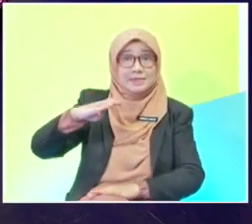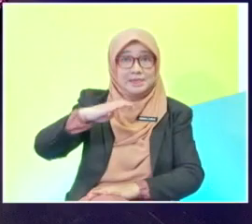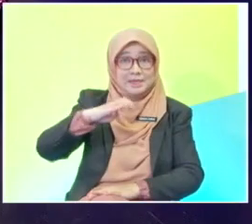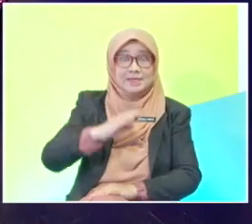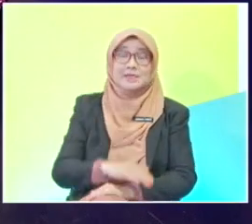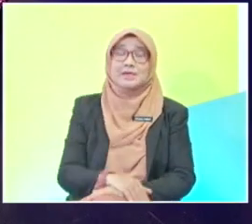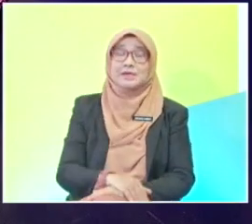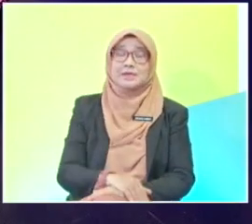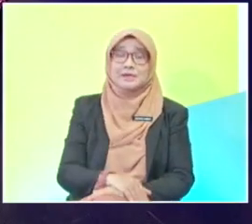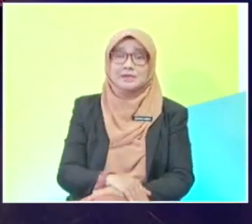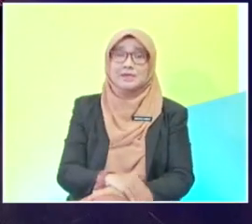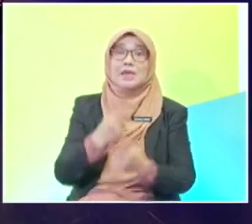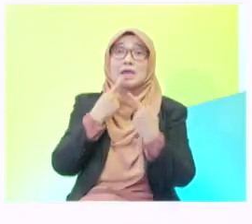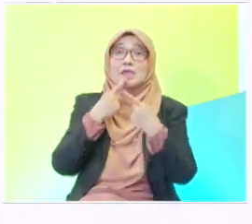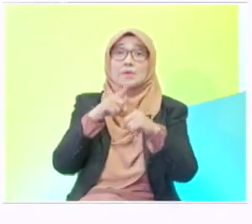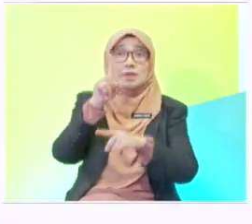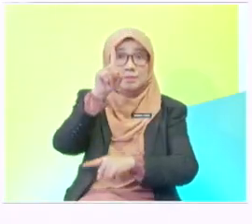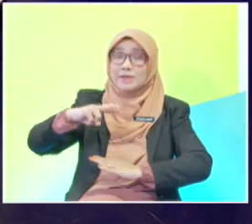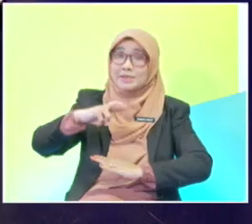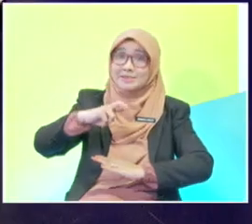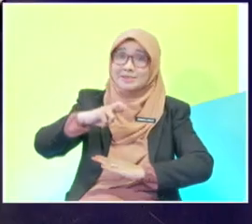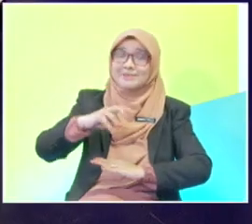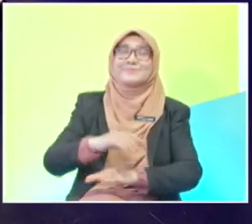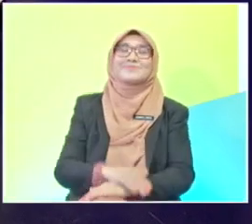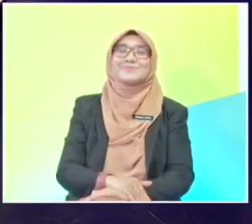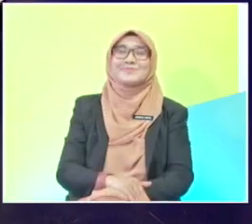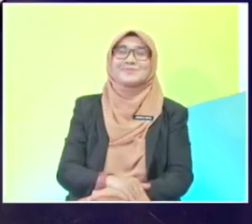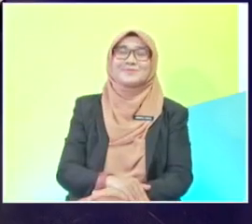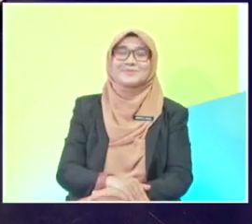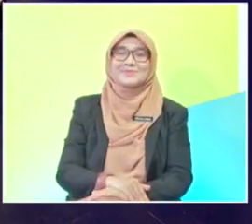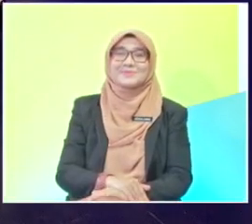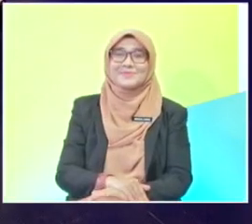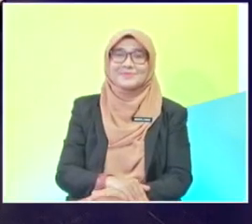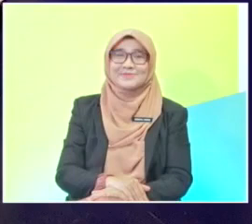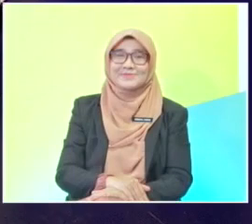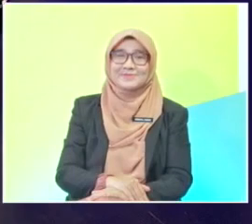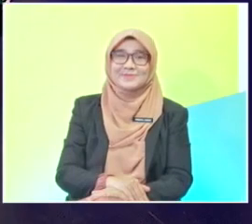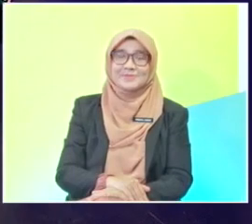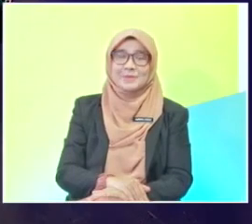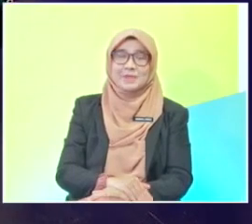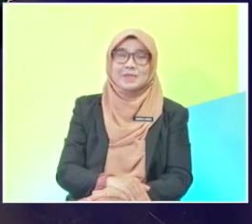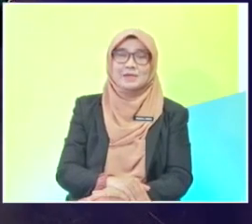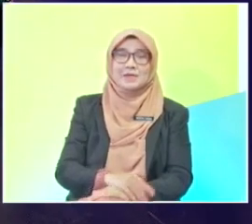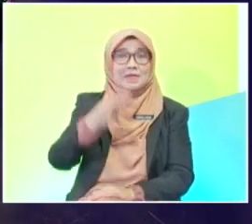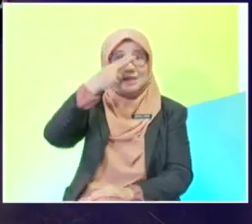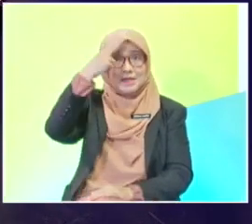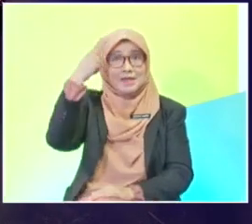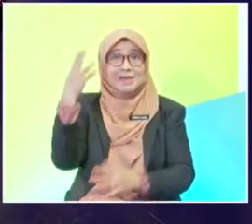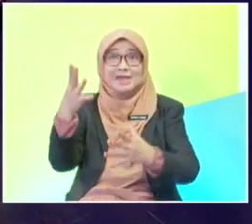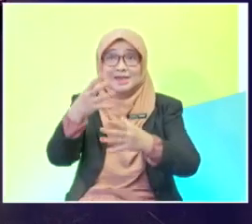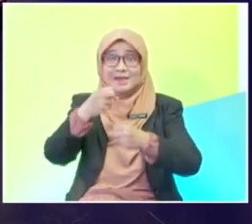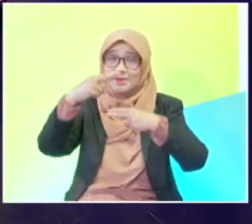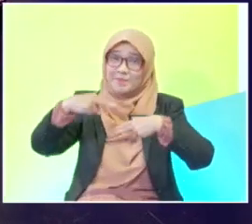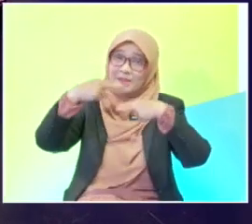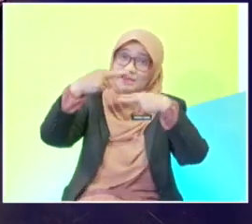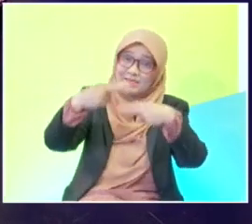pertama adalah patogen. Betul. Okey. Saya dapat ganjaran tak cikgu? Okey, boleh. Hanif boleh ambil 2 ganjaran. 2 ganjaran.